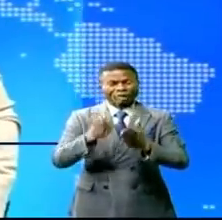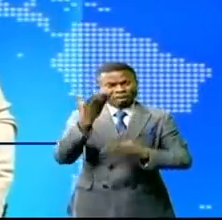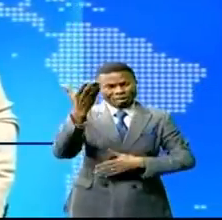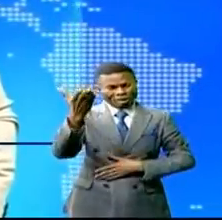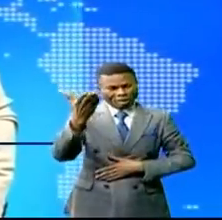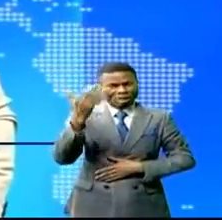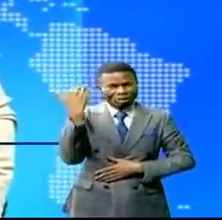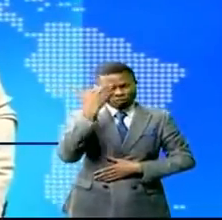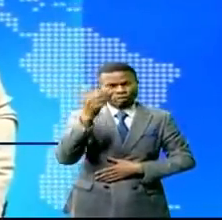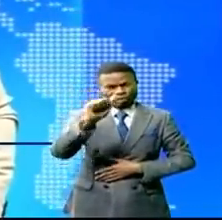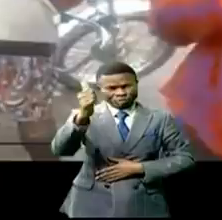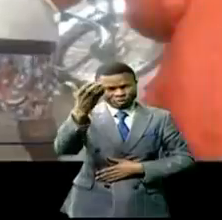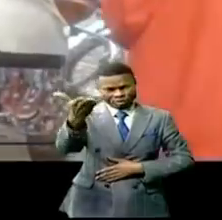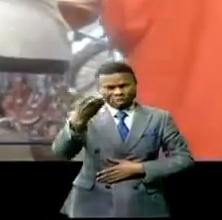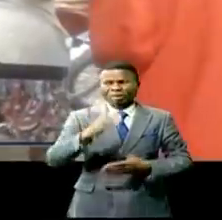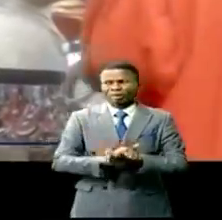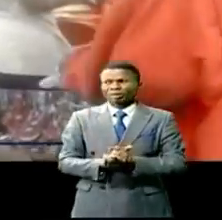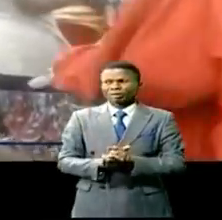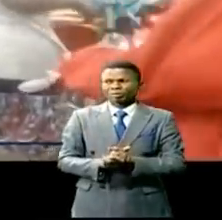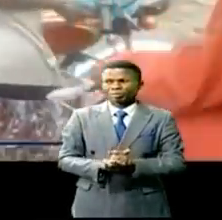regard des